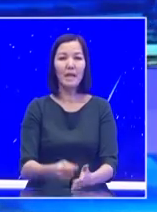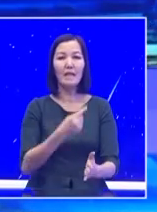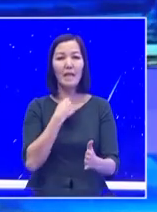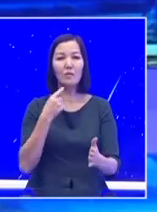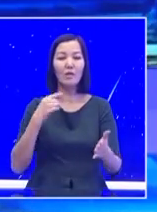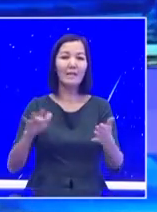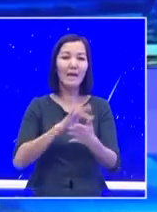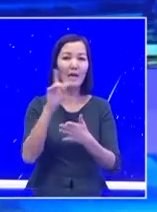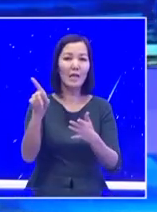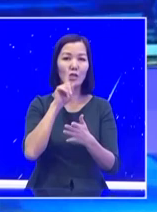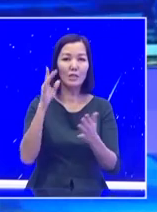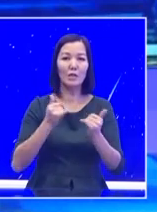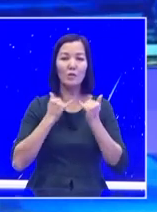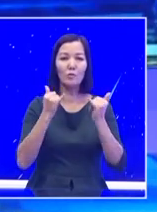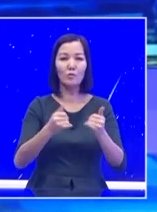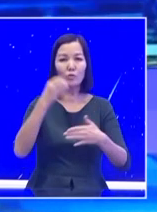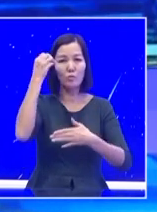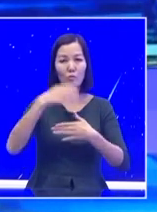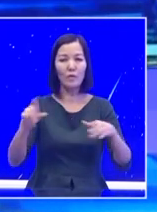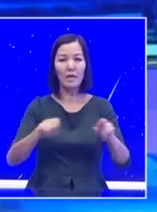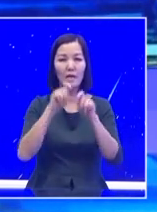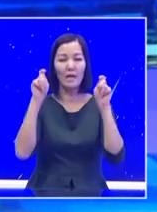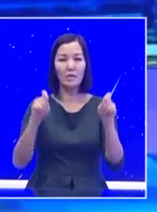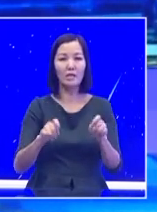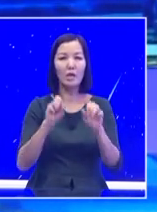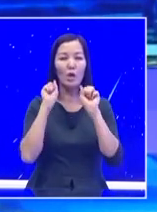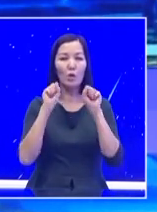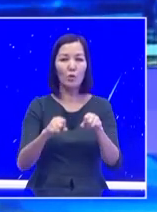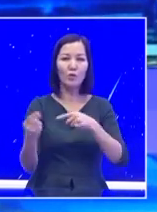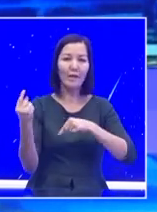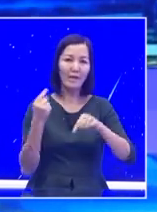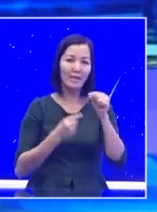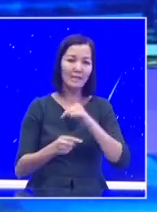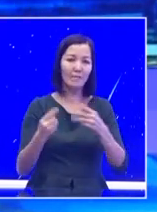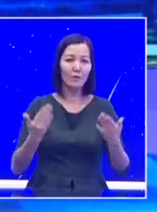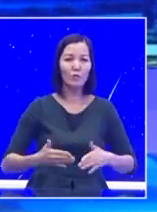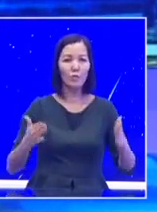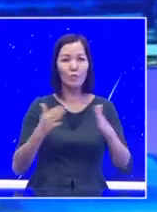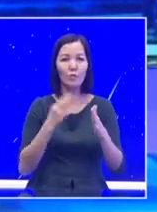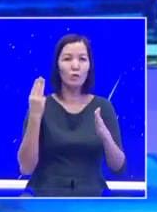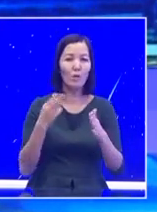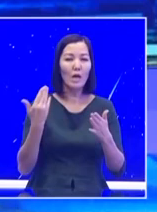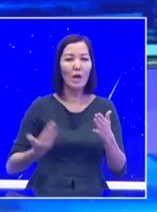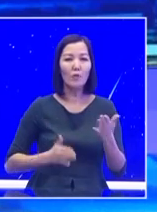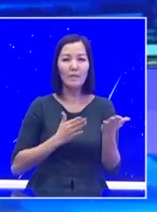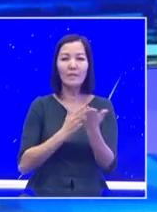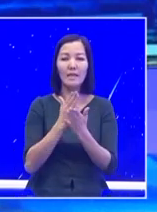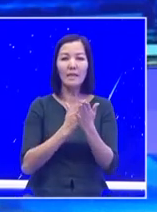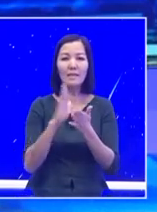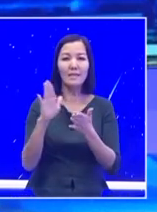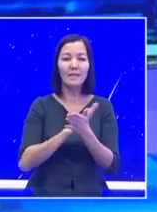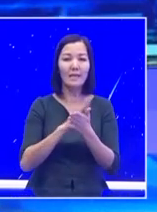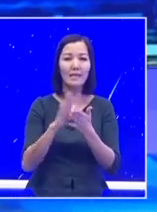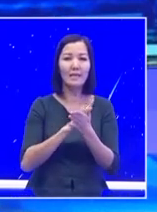Талдықорғанда қала жастары үшін кеңес беру орталығы ашылды. Енді оларға құқықтық, кәсіпкерлік, тұрғын үй-коммуналдық шаруашылығы, әлеуметтік сала қызметкерлері